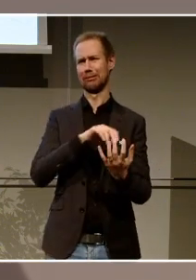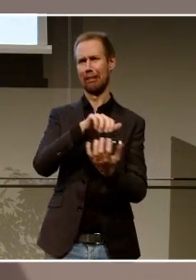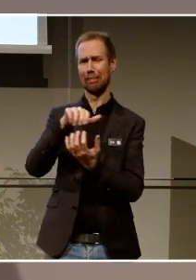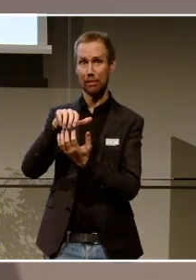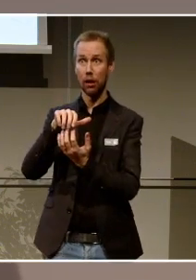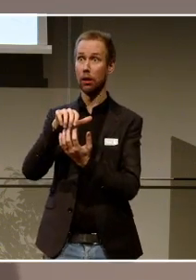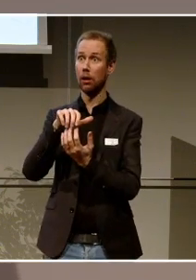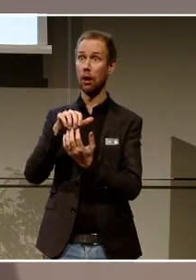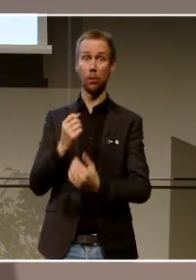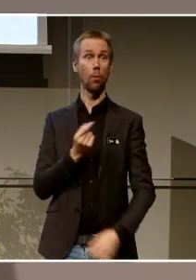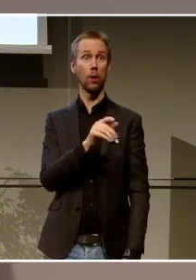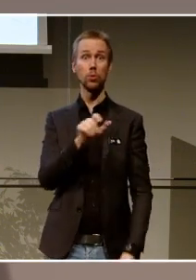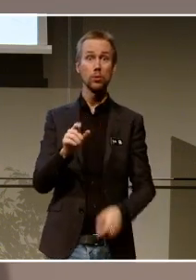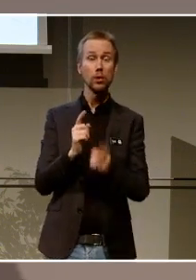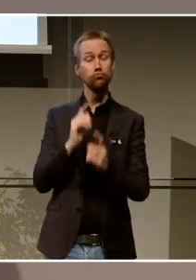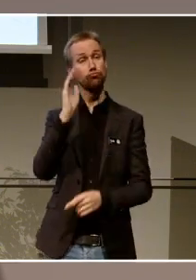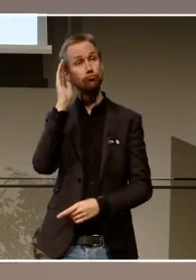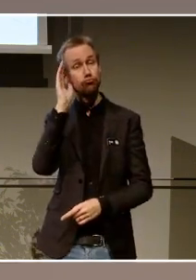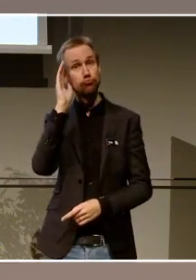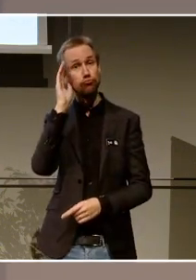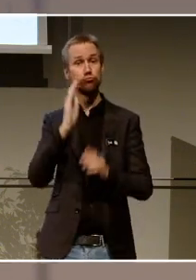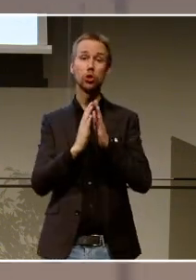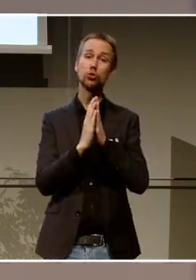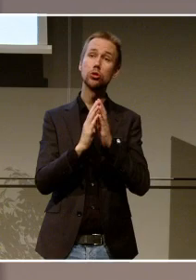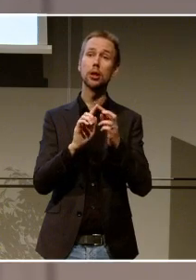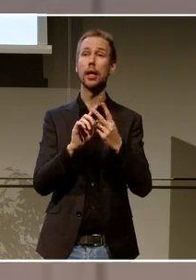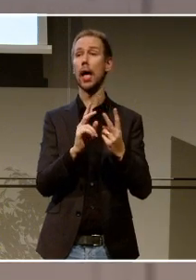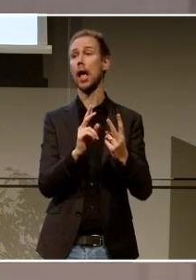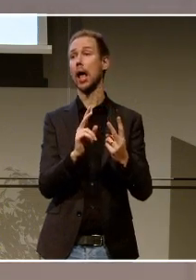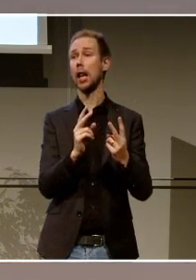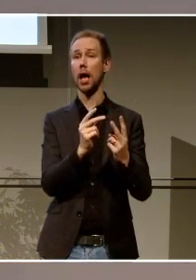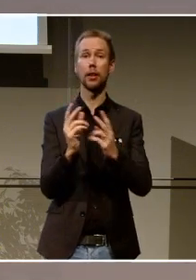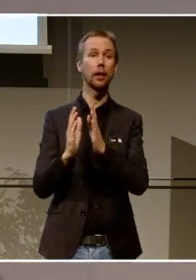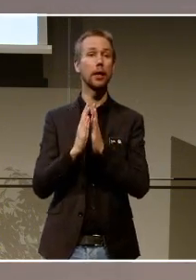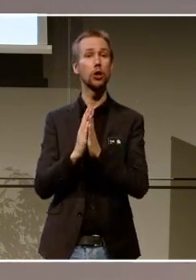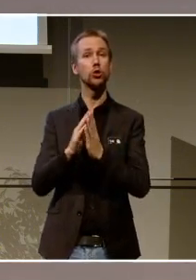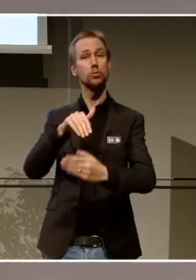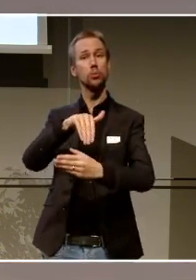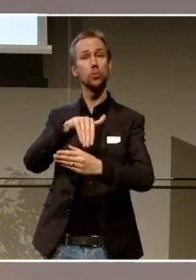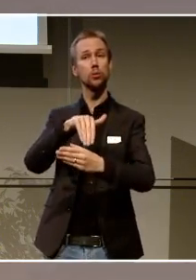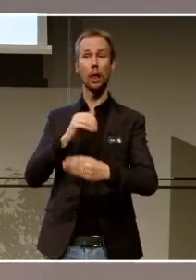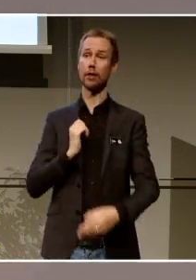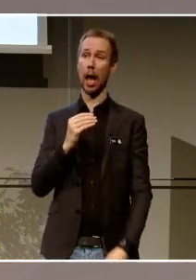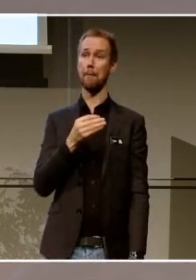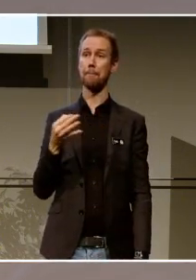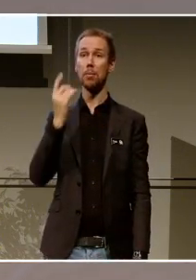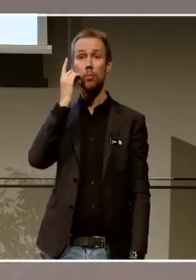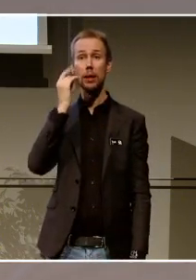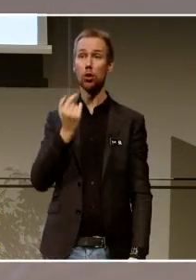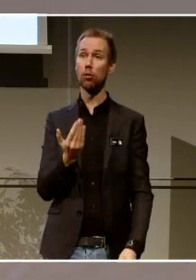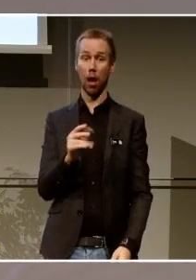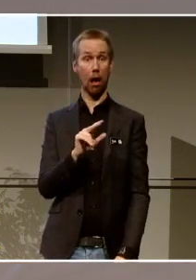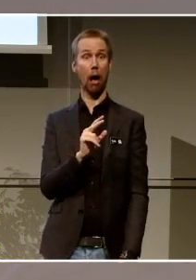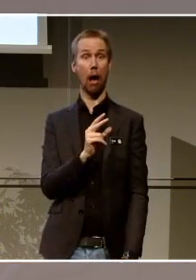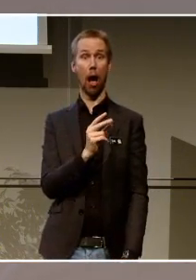kanske lyssnar på en gudstjänst eller något annat religiöst budskap genom en app i telefonen. Andra kanske faktiskt går till kyrkan